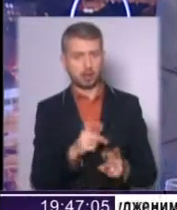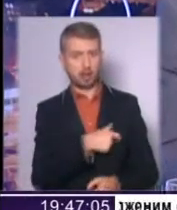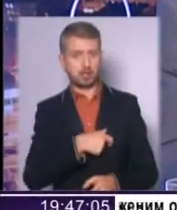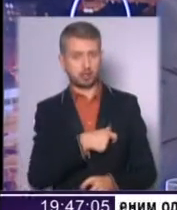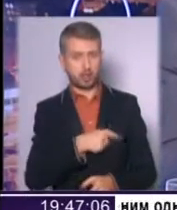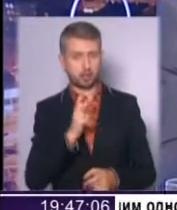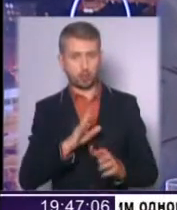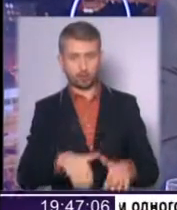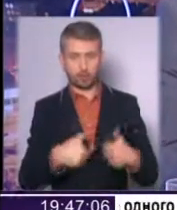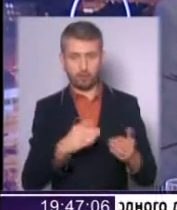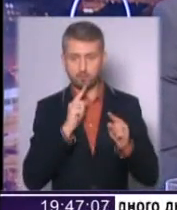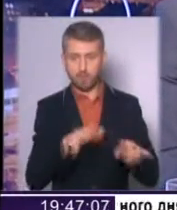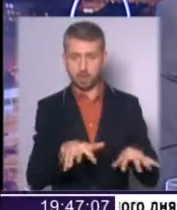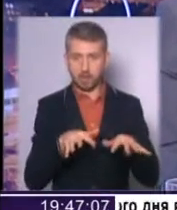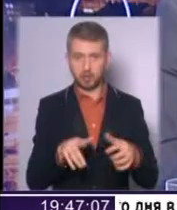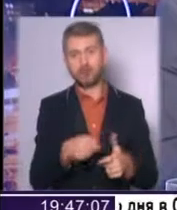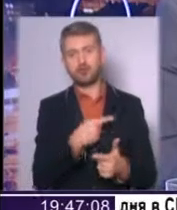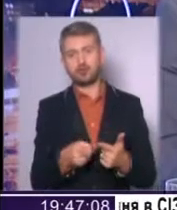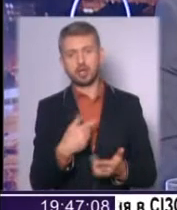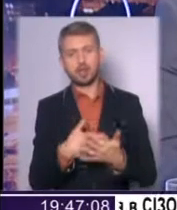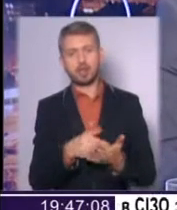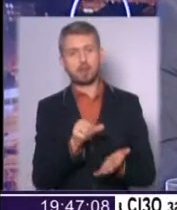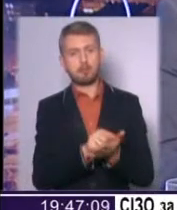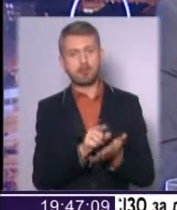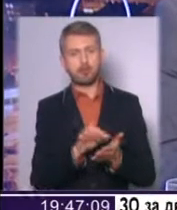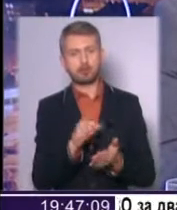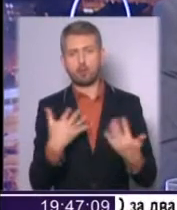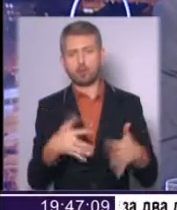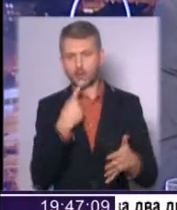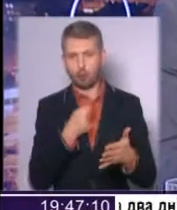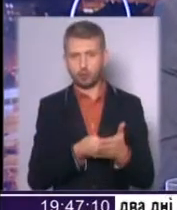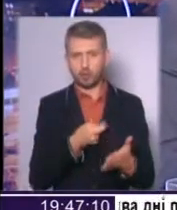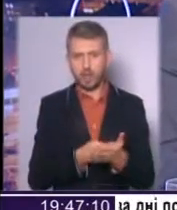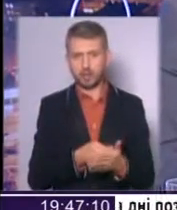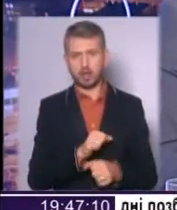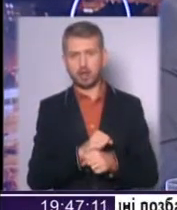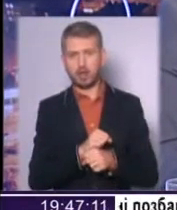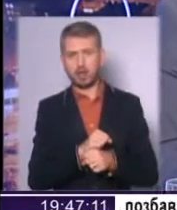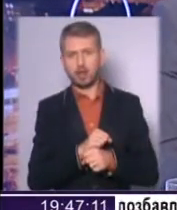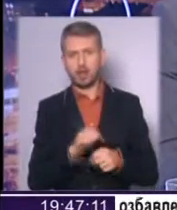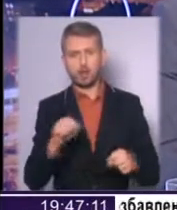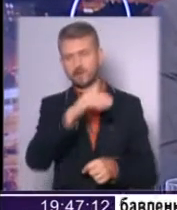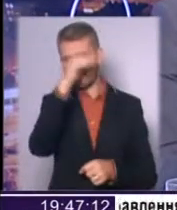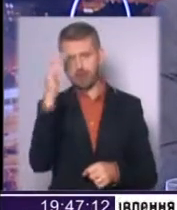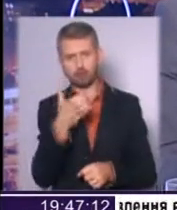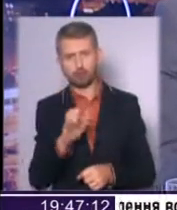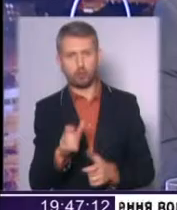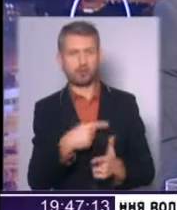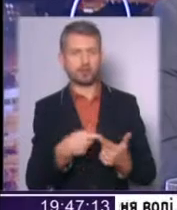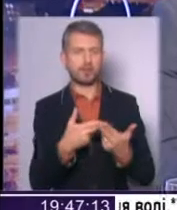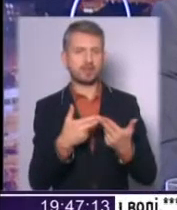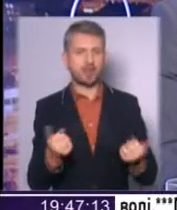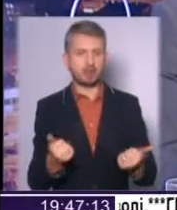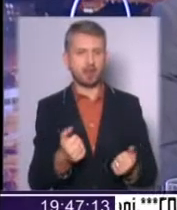що наші чоловік, це те, що нам вдається багато чого зробити. Ви кажете, чому? Та я там був, наприклад, навіть хочу сказати, за